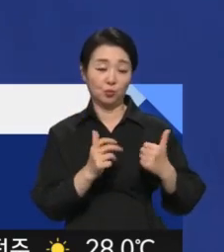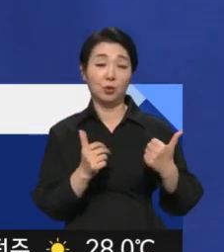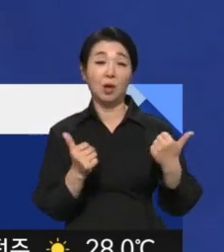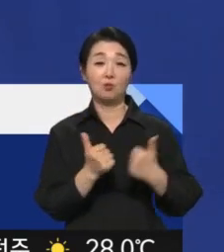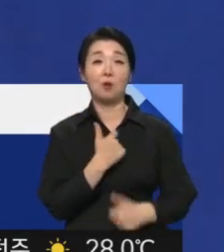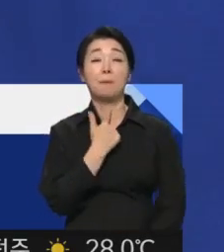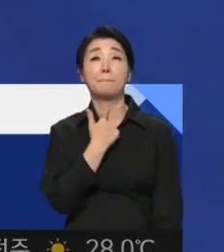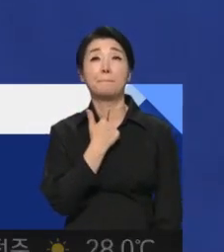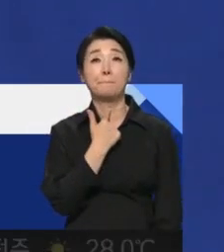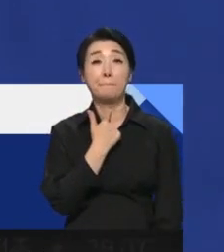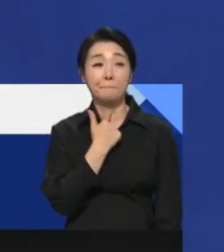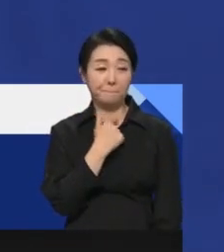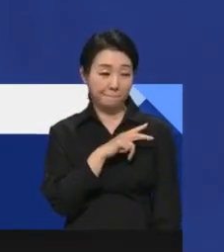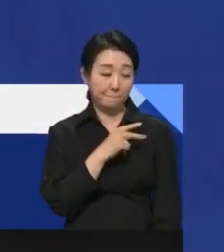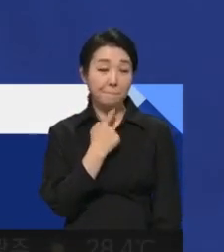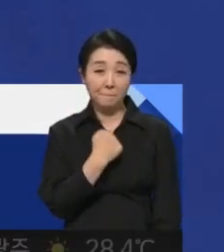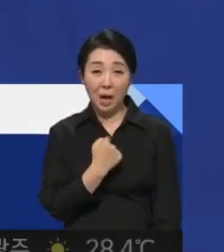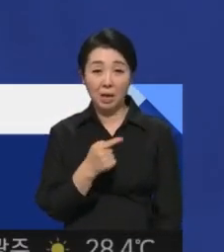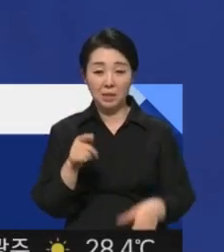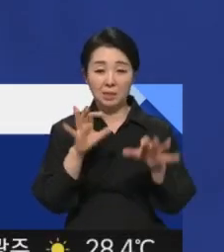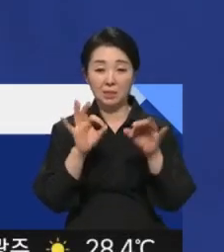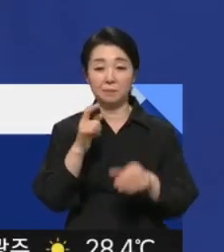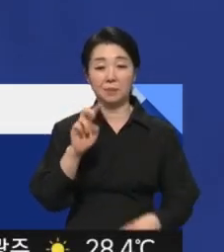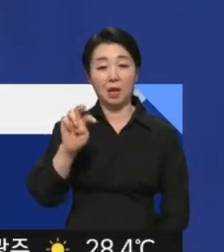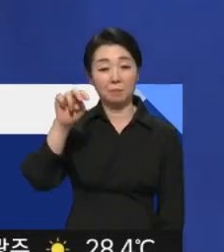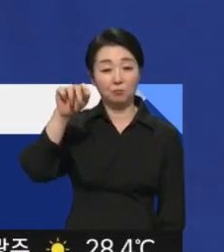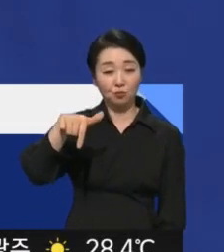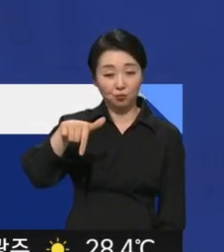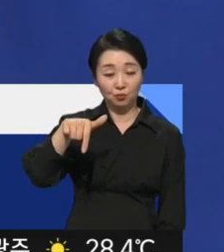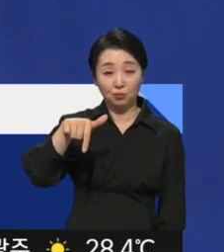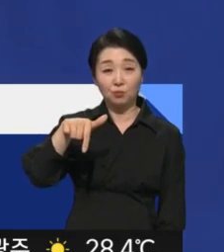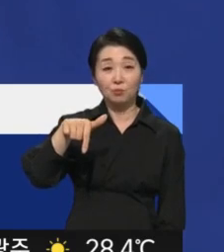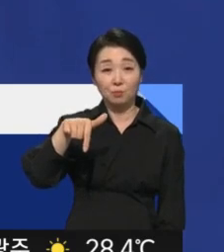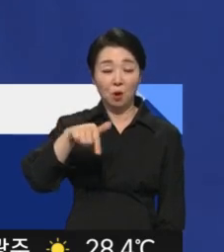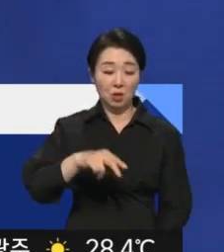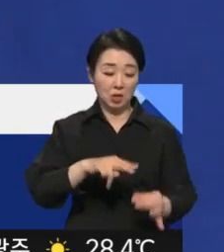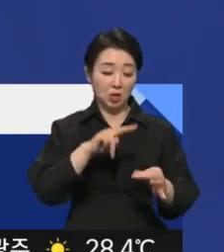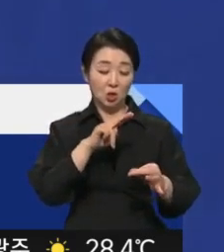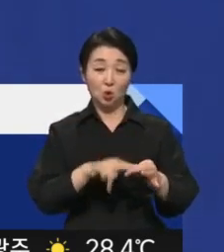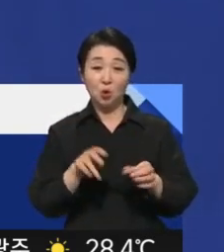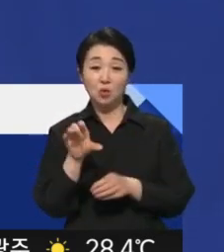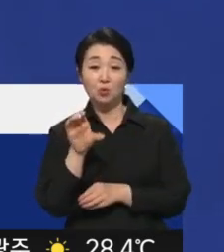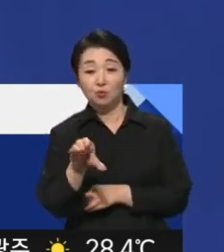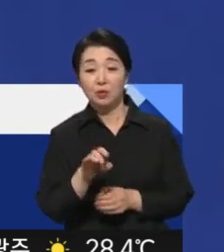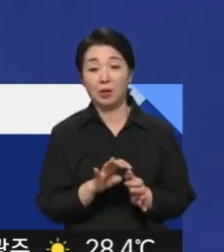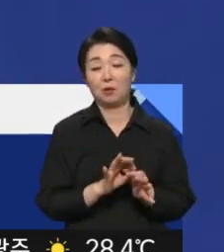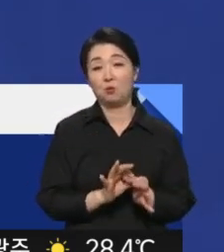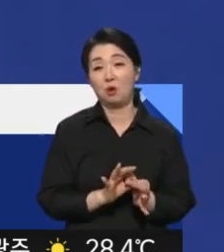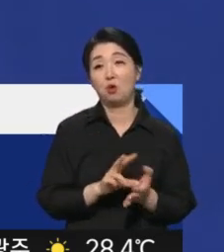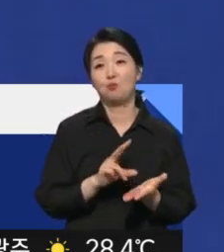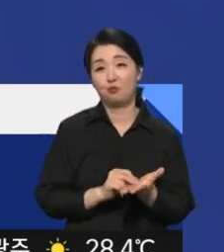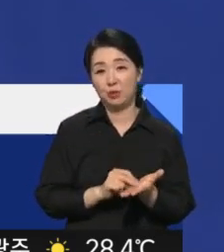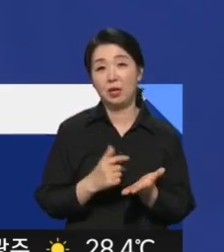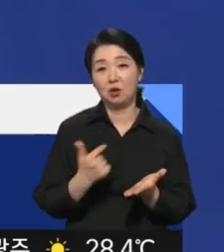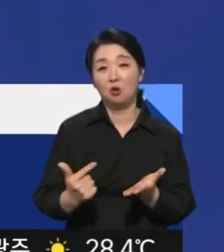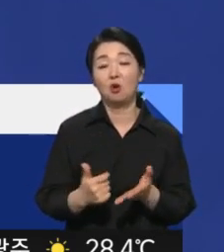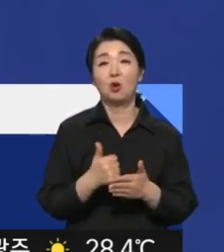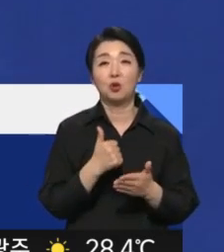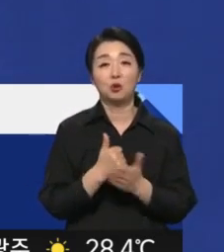국회의원이었던 김남국 의원께서 최근에 벌어진 사태에 대한 책임을 지는